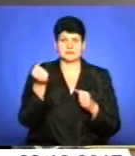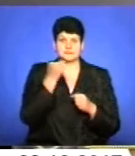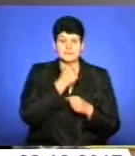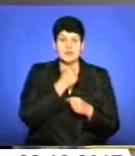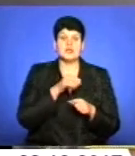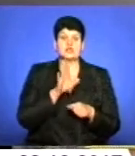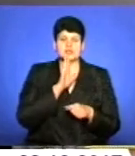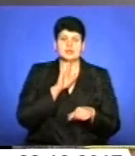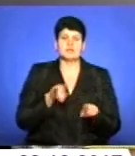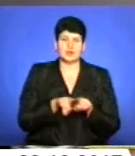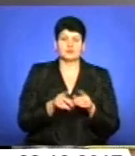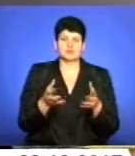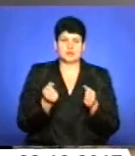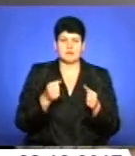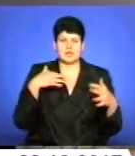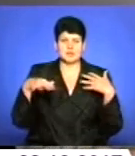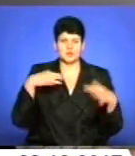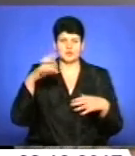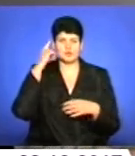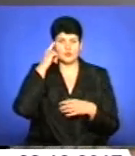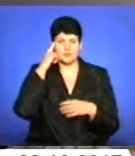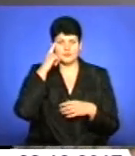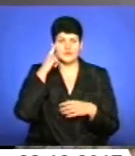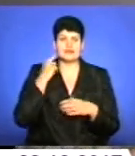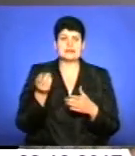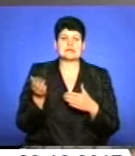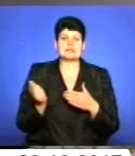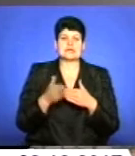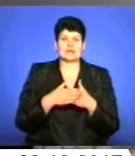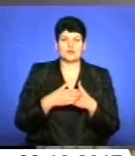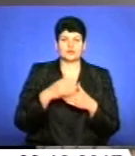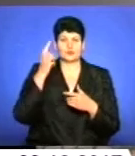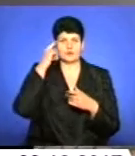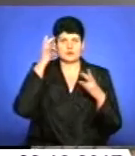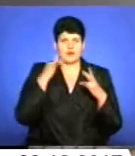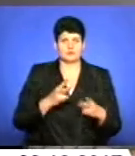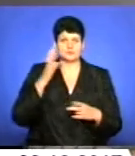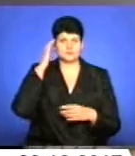жінка також отримала струс головного мозку, закриту черепно-мозкову травму та